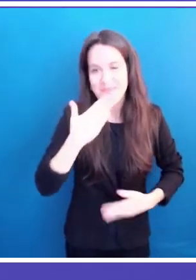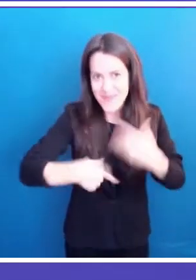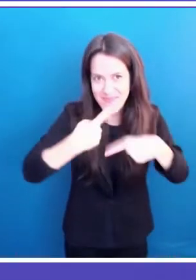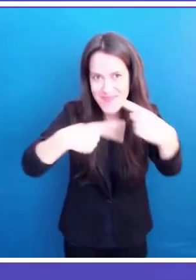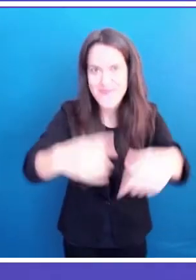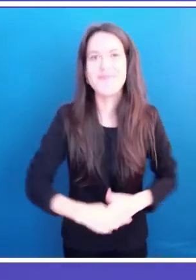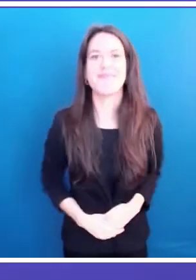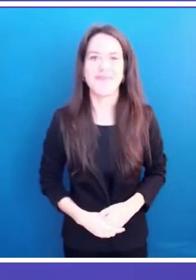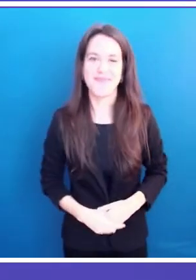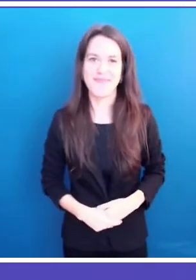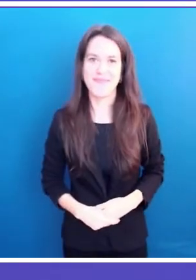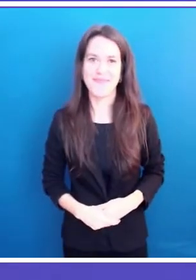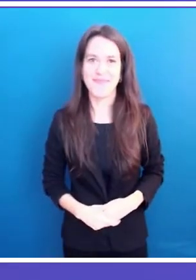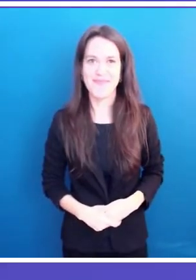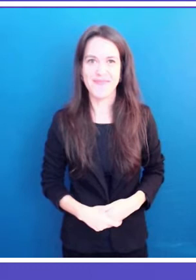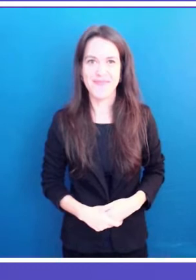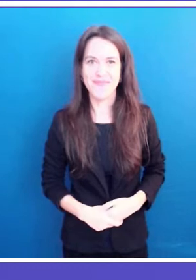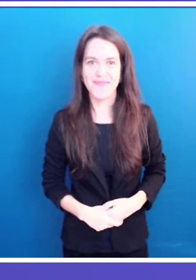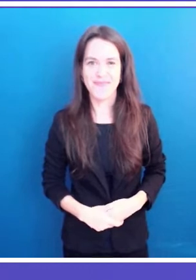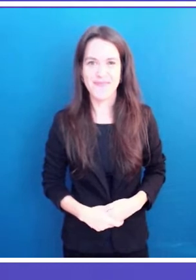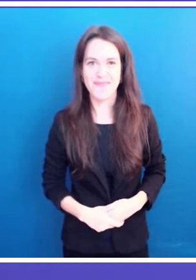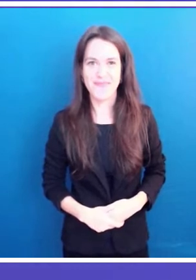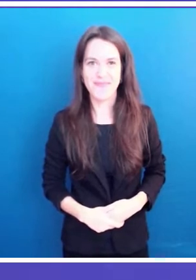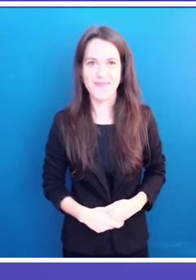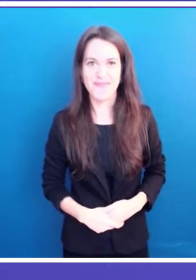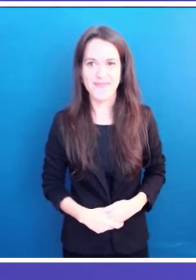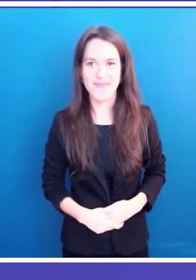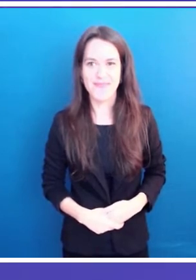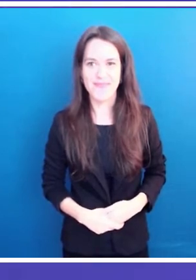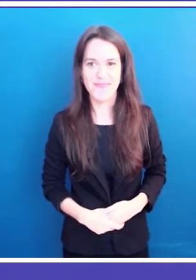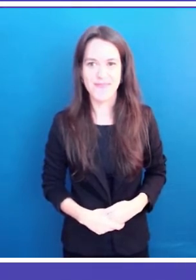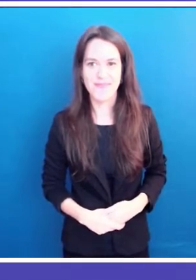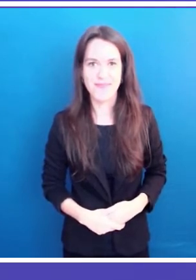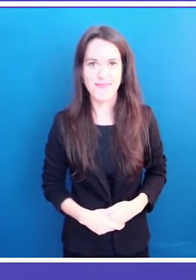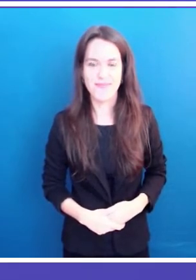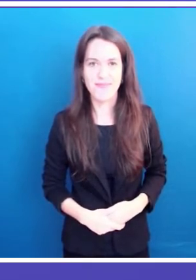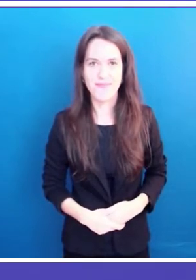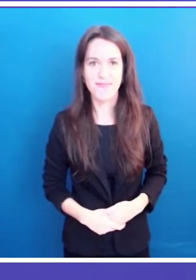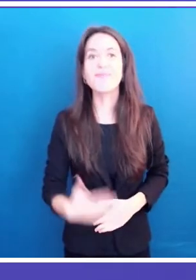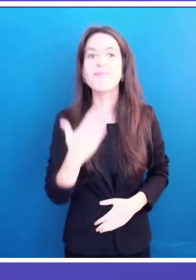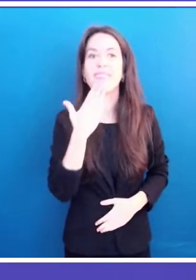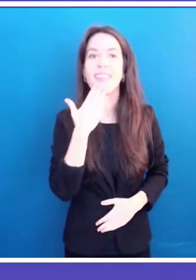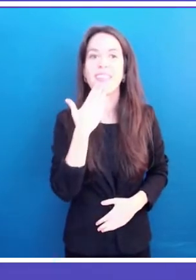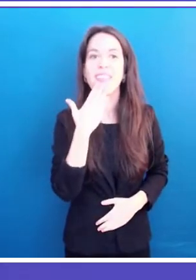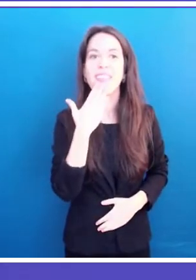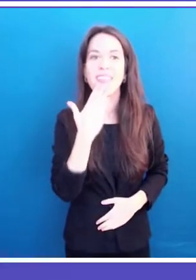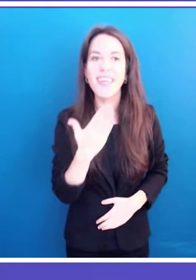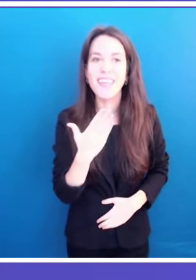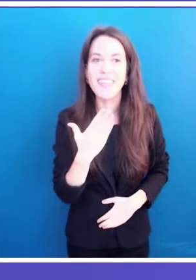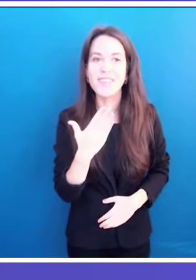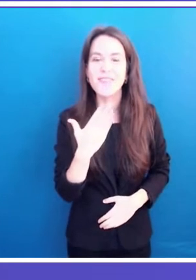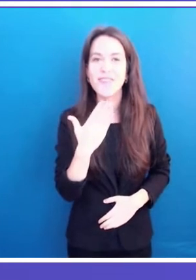الزملاء والمعاونين سيطلعوني على ما يحصل في هذه الجلسة. نراكم عما قريب وأتمنى لكم التوفيق. شكرا جزيلا.